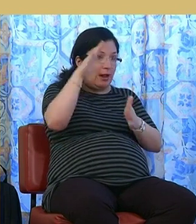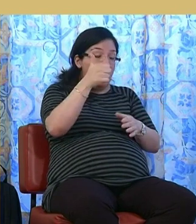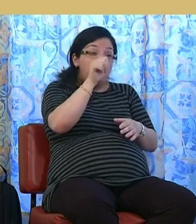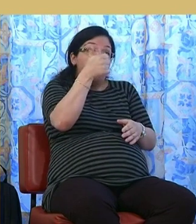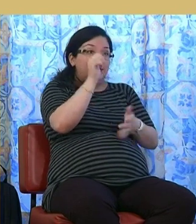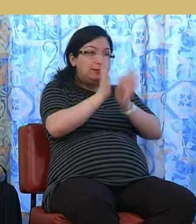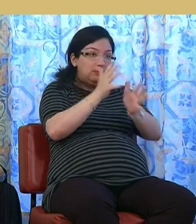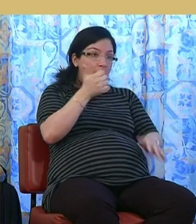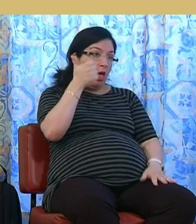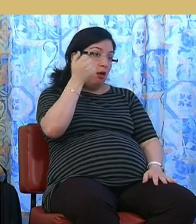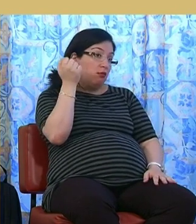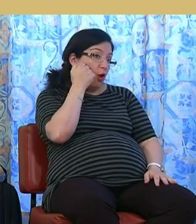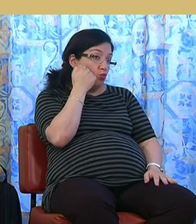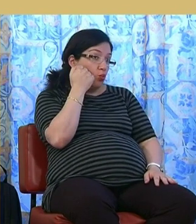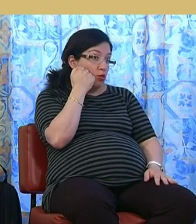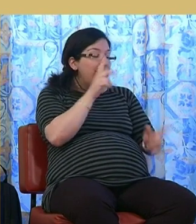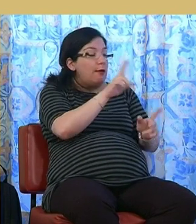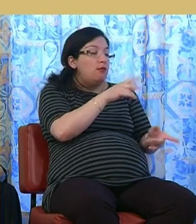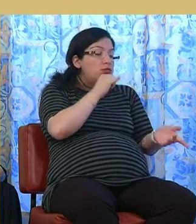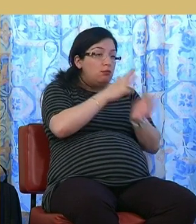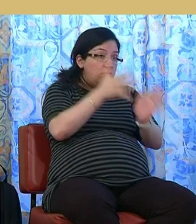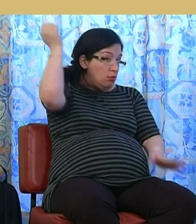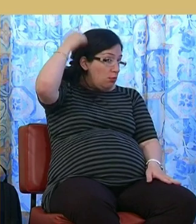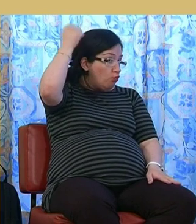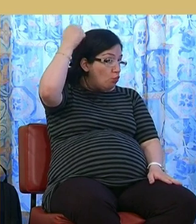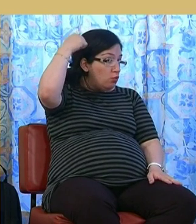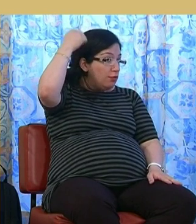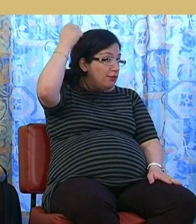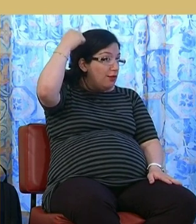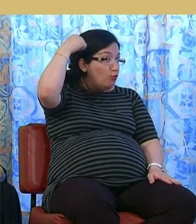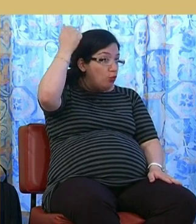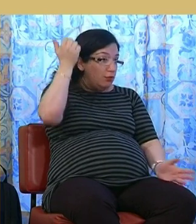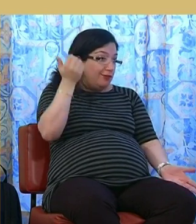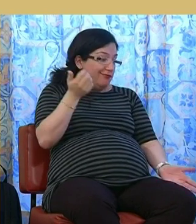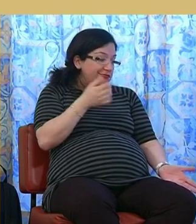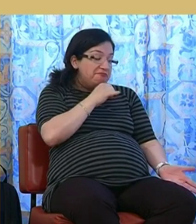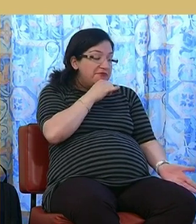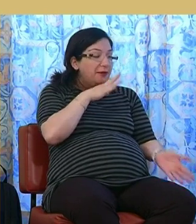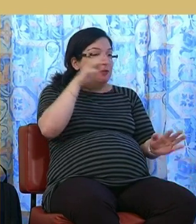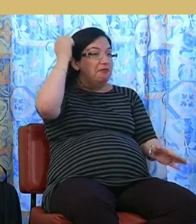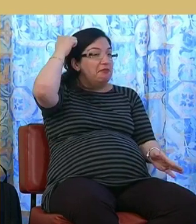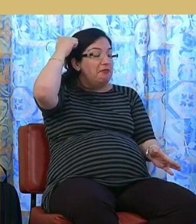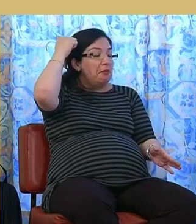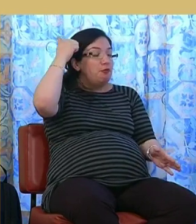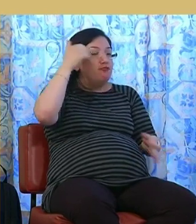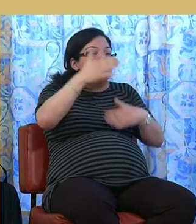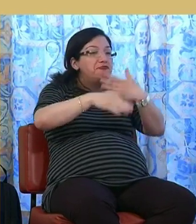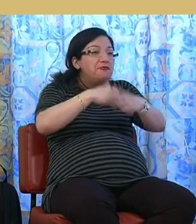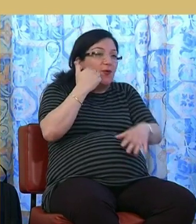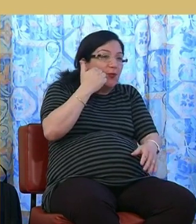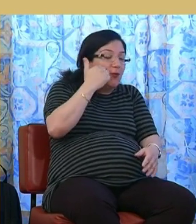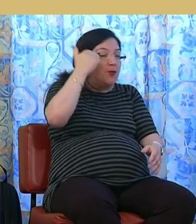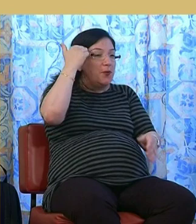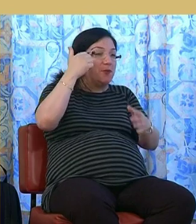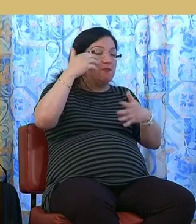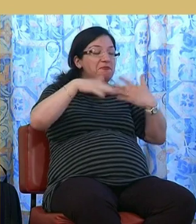mois à peu près, il a fait son premier signe, c'était gâteau. Enfin, il le faisait de façon maladroite, il le faisait sur la tête. Hein. Il le faisait sur la